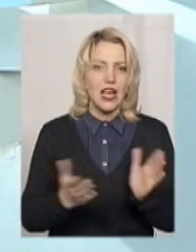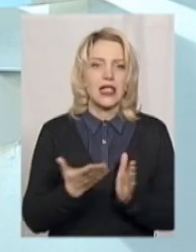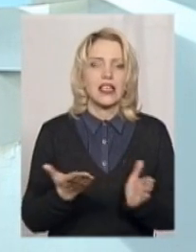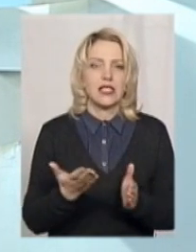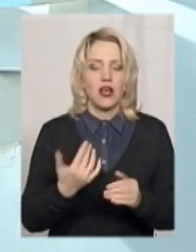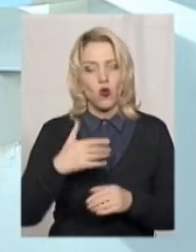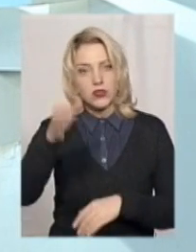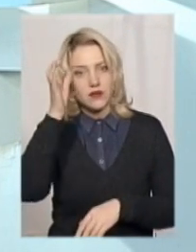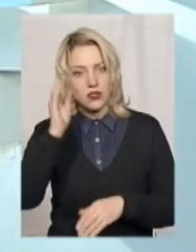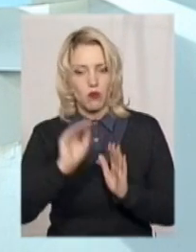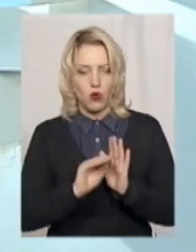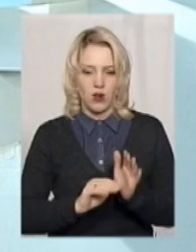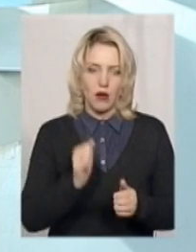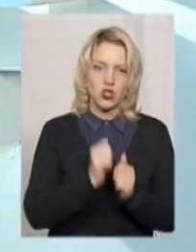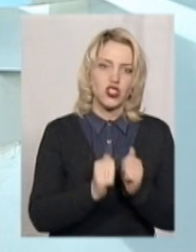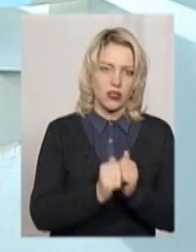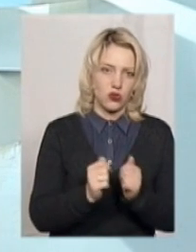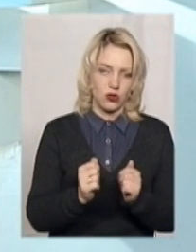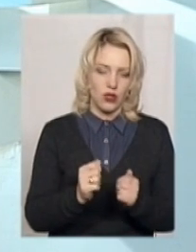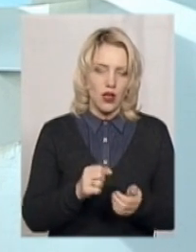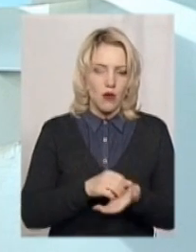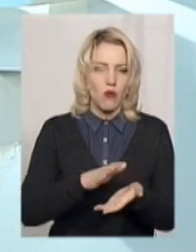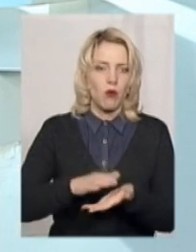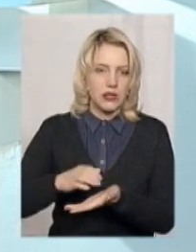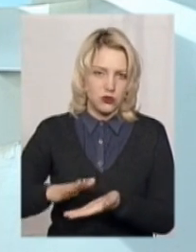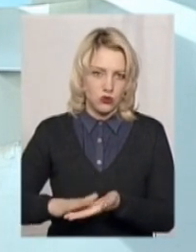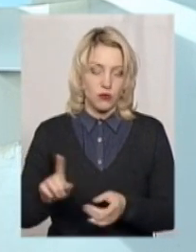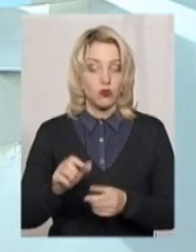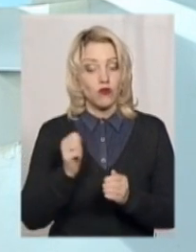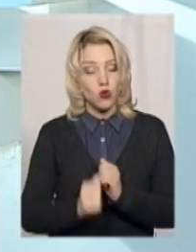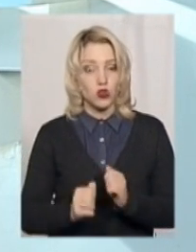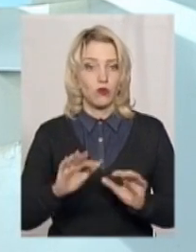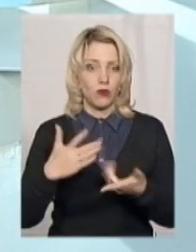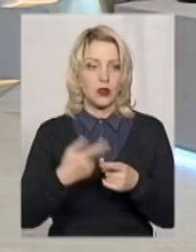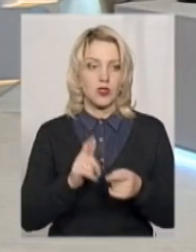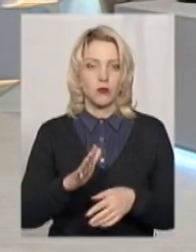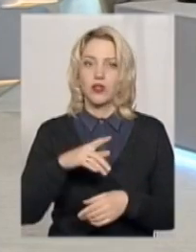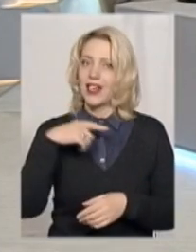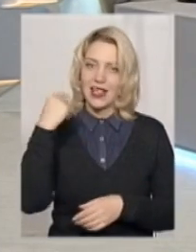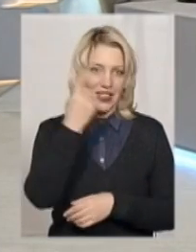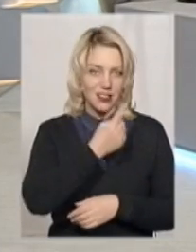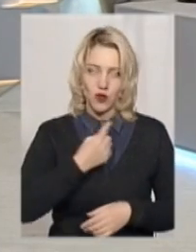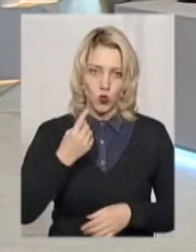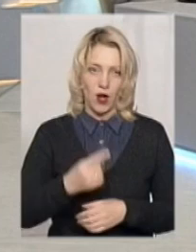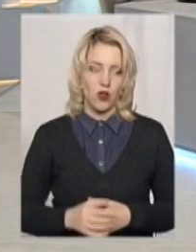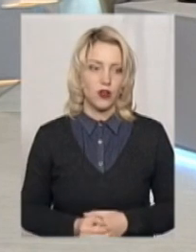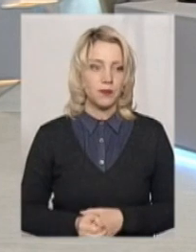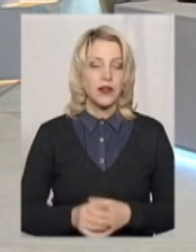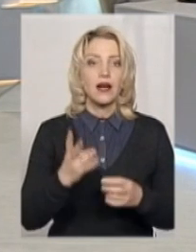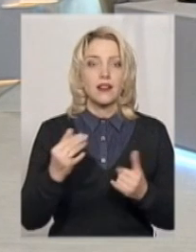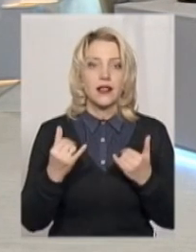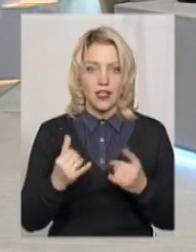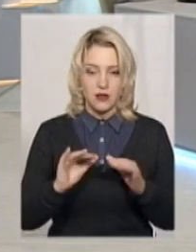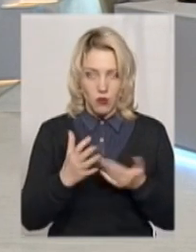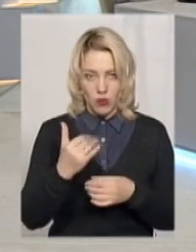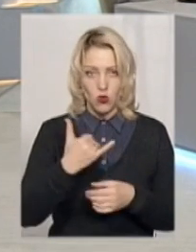освітні програми ми прописуємо найчастіше, тому що в кожному випадку це буде індивідуально. На даний момент в